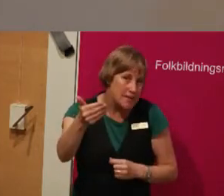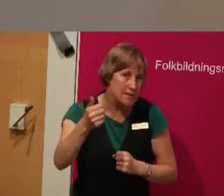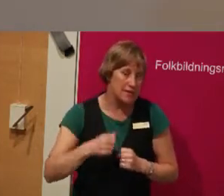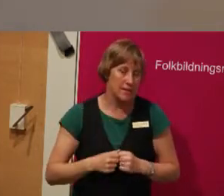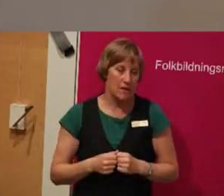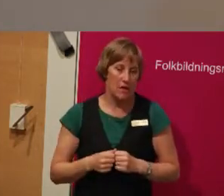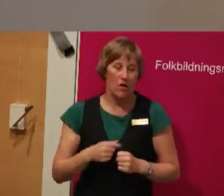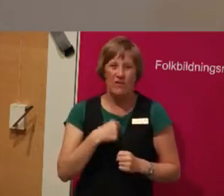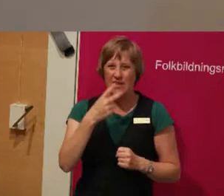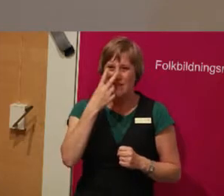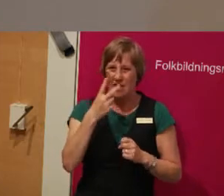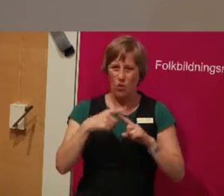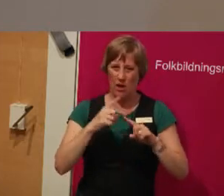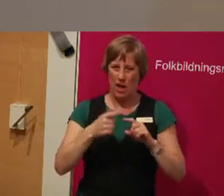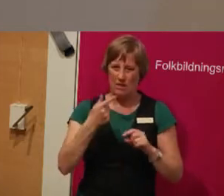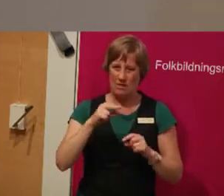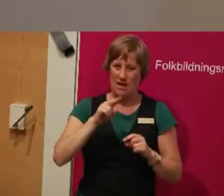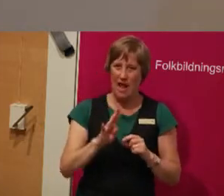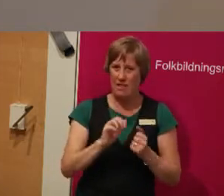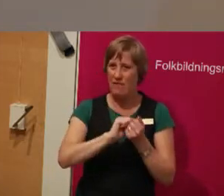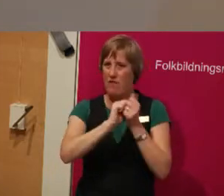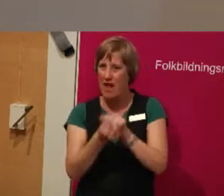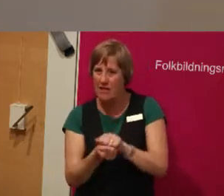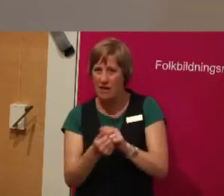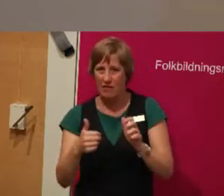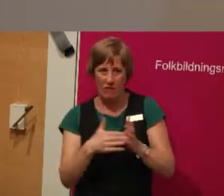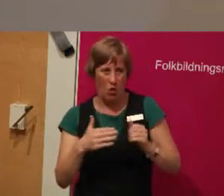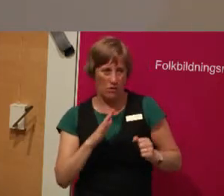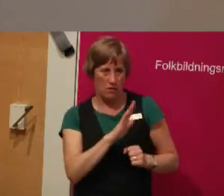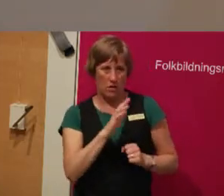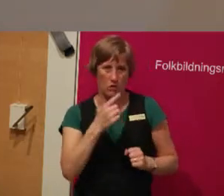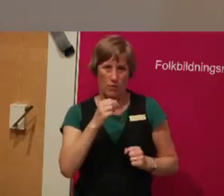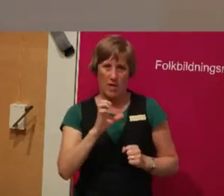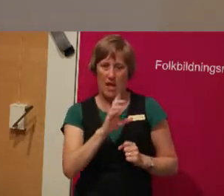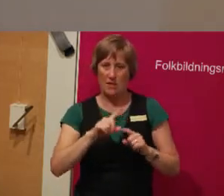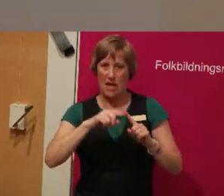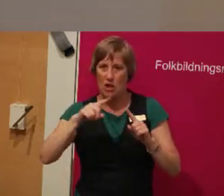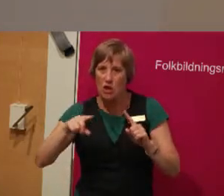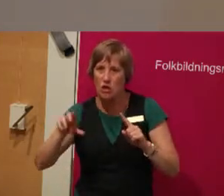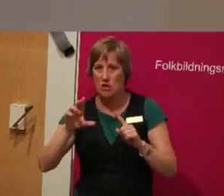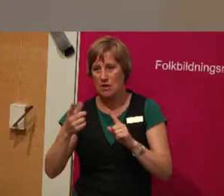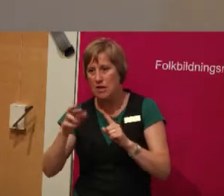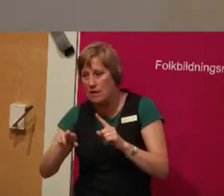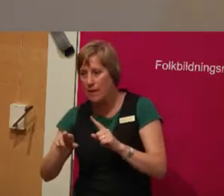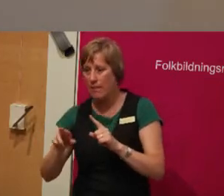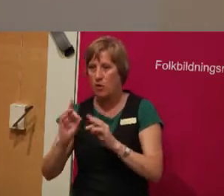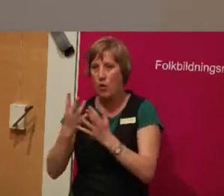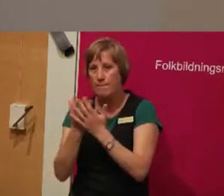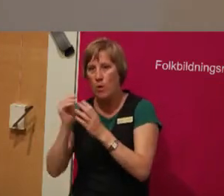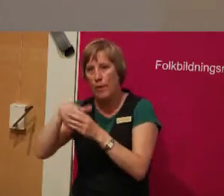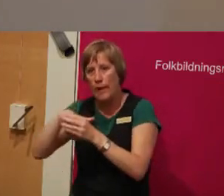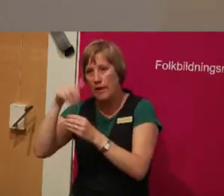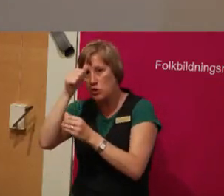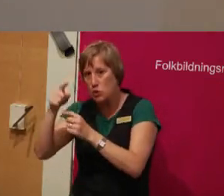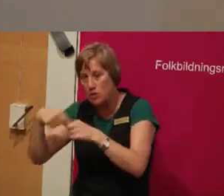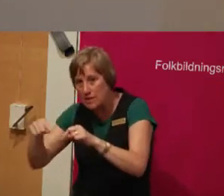grann trendförändringar i den här analysen som Tobias har gjort. När det gäller intresset för studiecirklar kontra de här programmen och